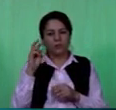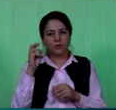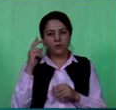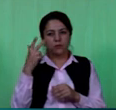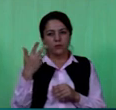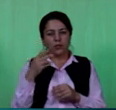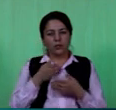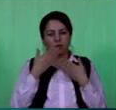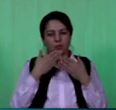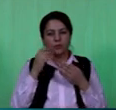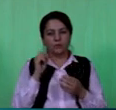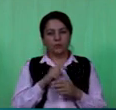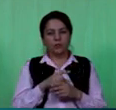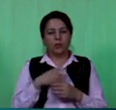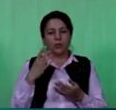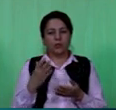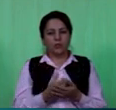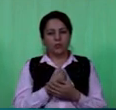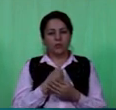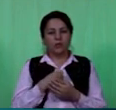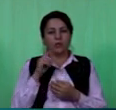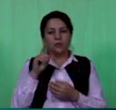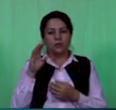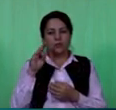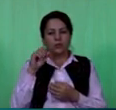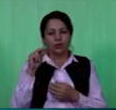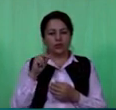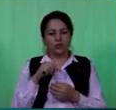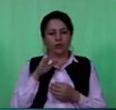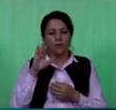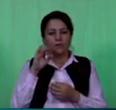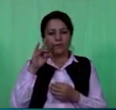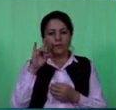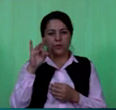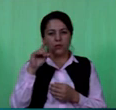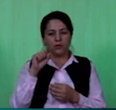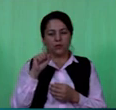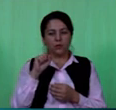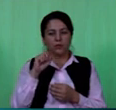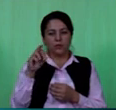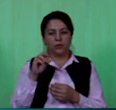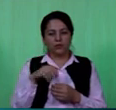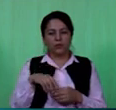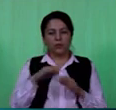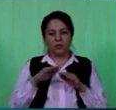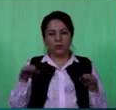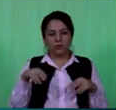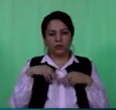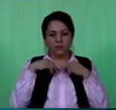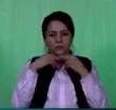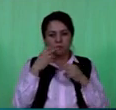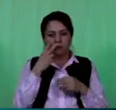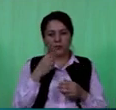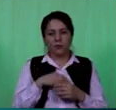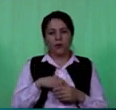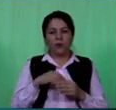читаем задания найдите значение выражения ребята будьте внимательны читаем в те